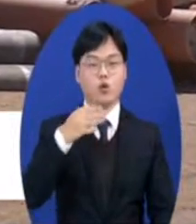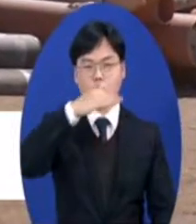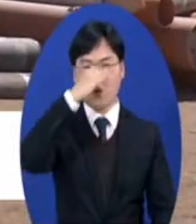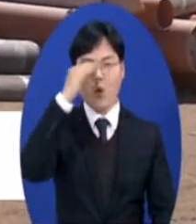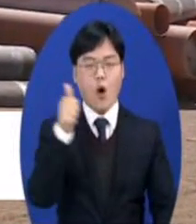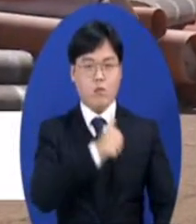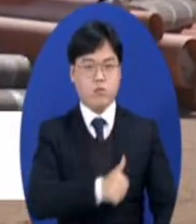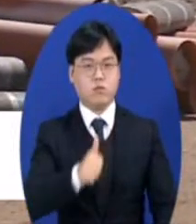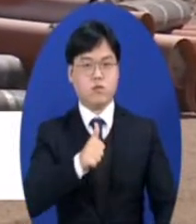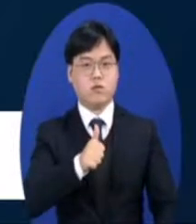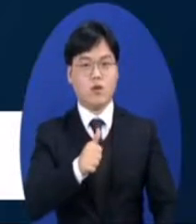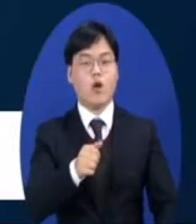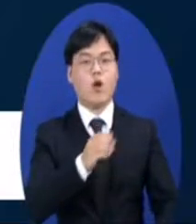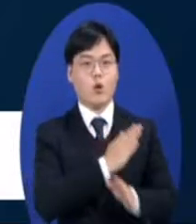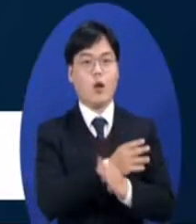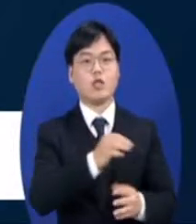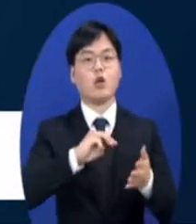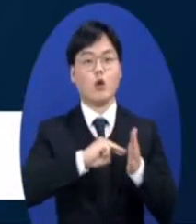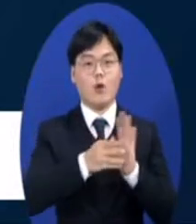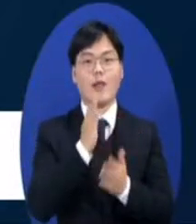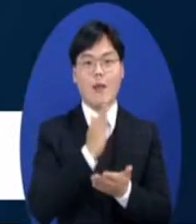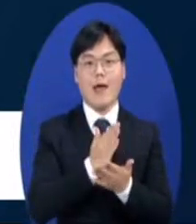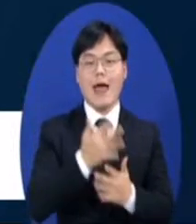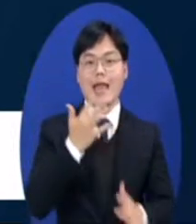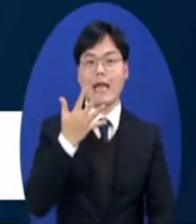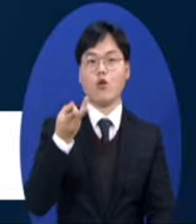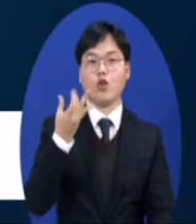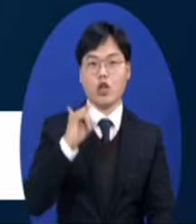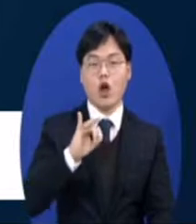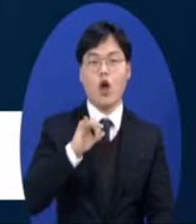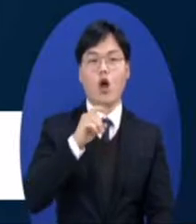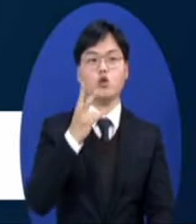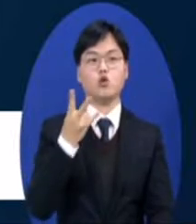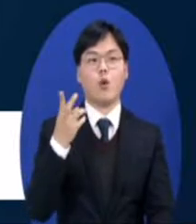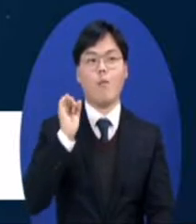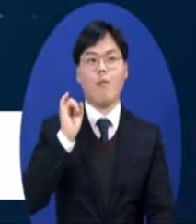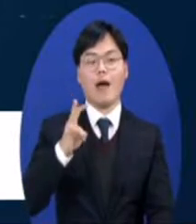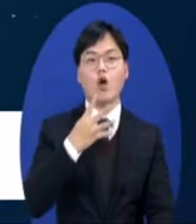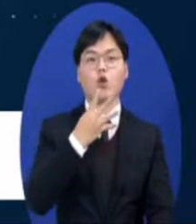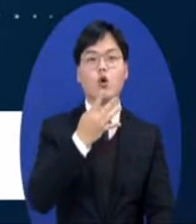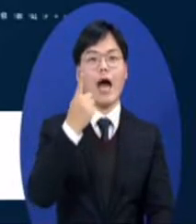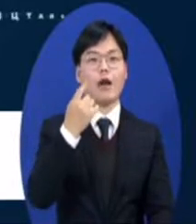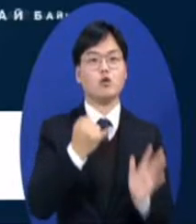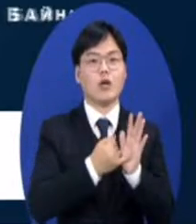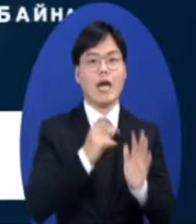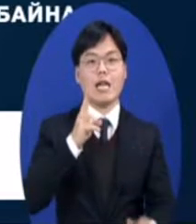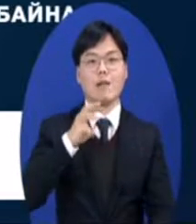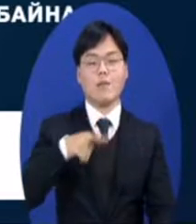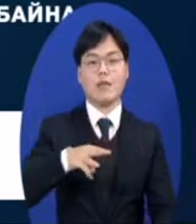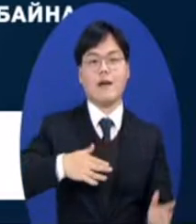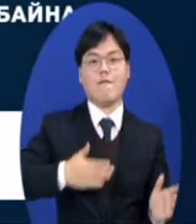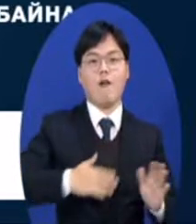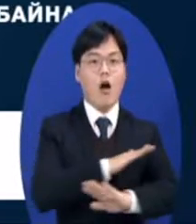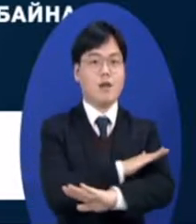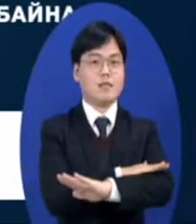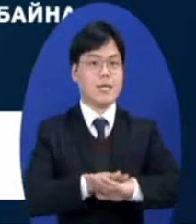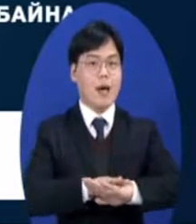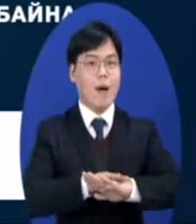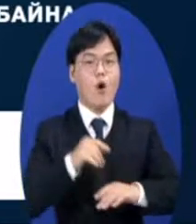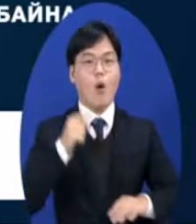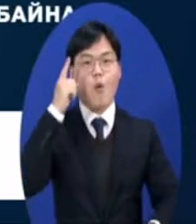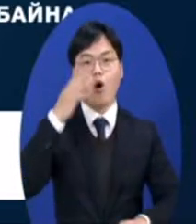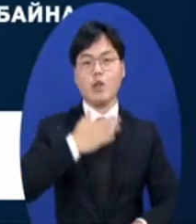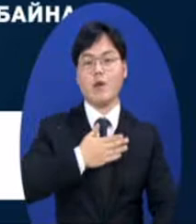100 бүрэн ашиглалтанд хүлээн авахар төлөвлөжээ. Харин тавталгын зүүн баян чиглэлийн 414.6 км төмөр замын бүтээн байгуулалтанд